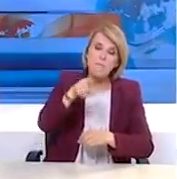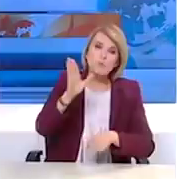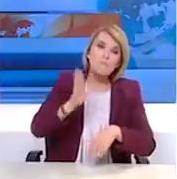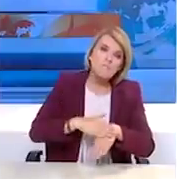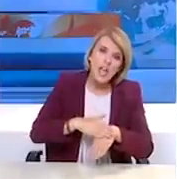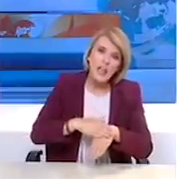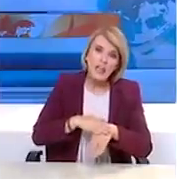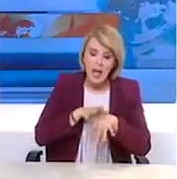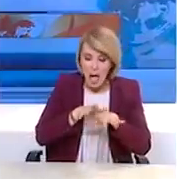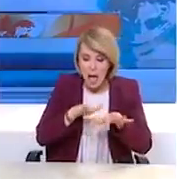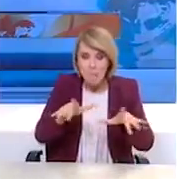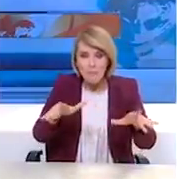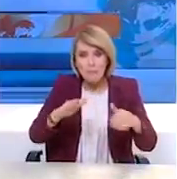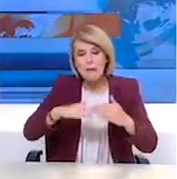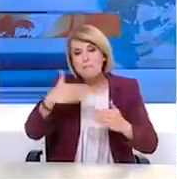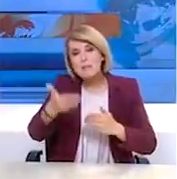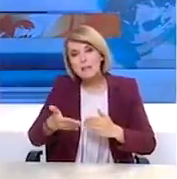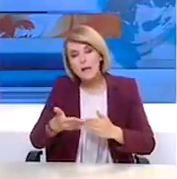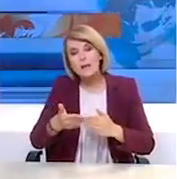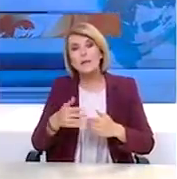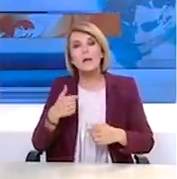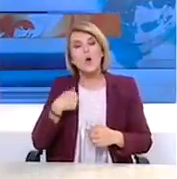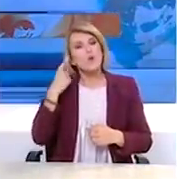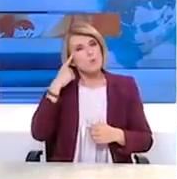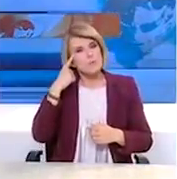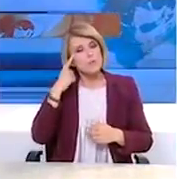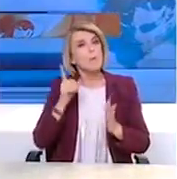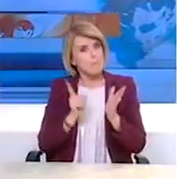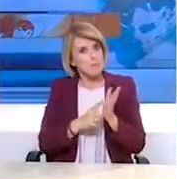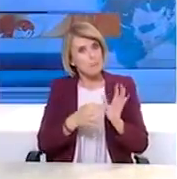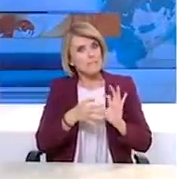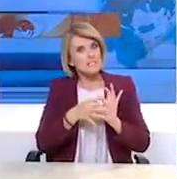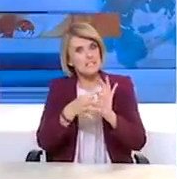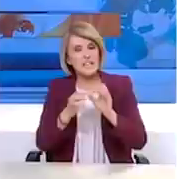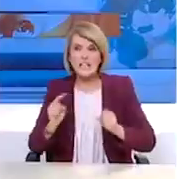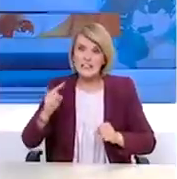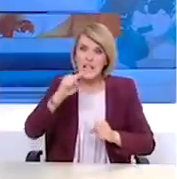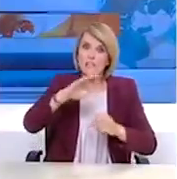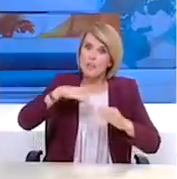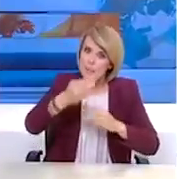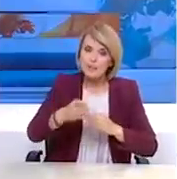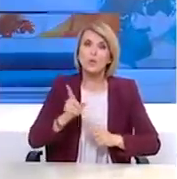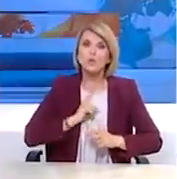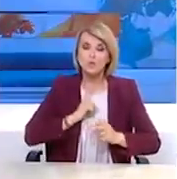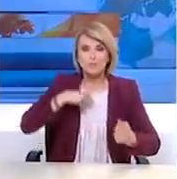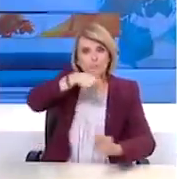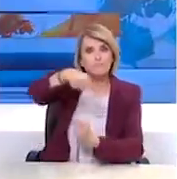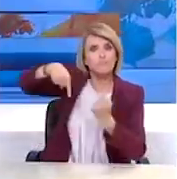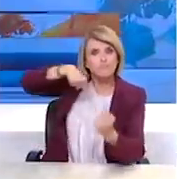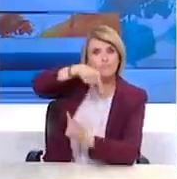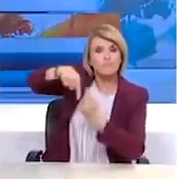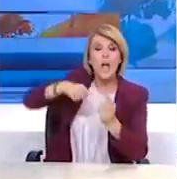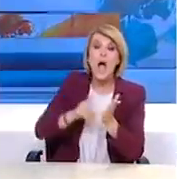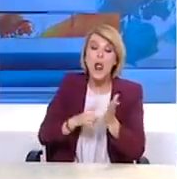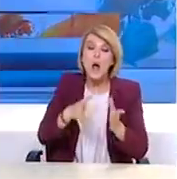εξάπλωση της επιδημίας από ένα σημείο και μετά. Ίσα-ίσα που αυτά τα ταξίδια πρέπει να συνεχίσουν να γίνονται, δεν μπορεί να σταματήσει ο κόσμος να λειτουργεί, αλλά με τις κατάλληλα